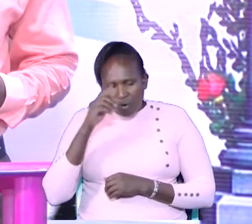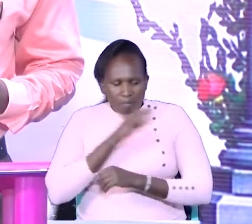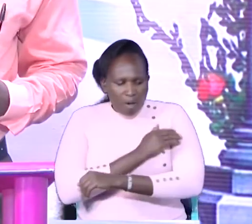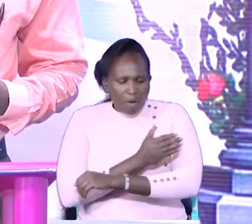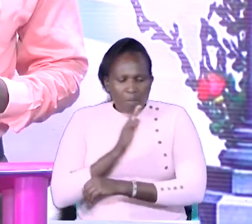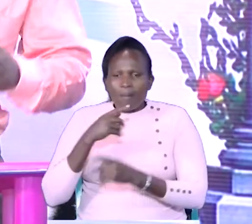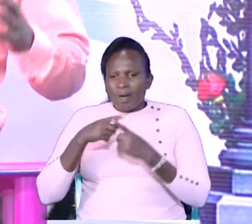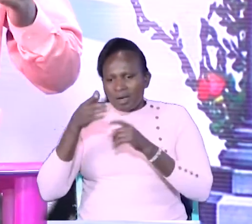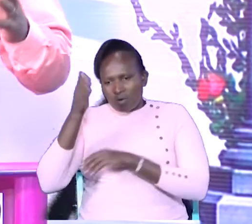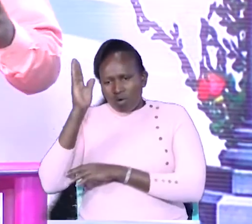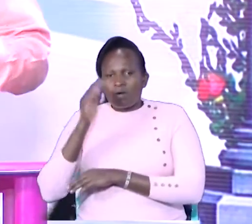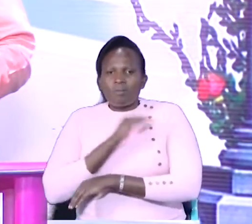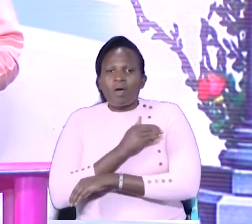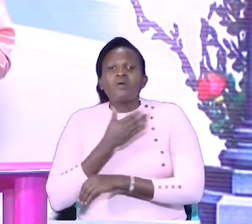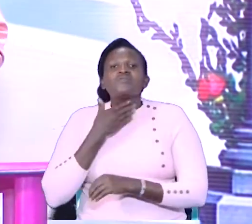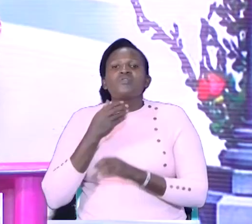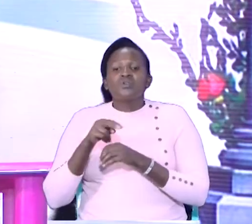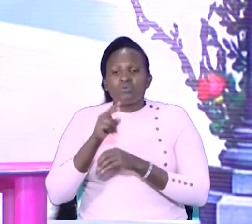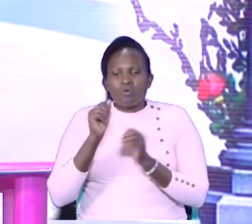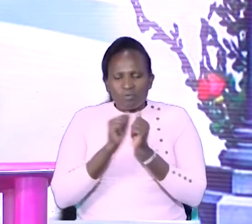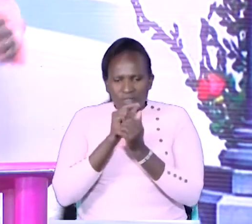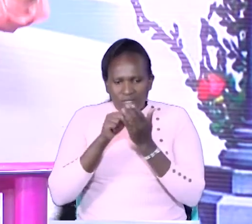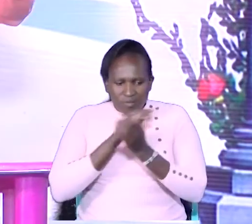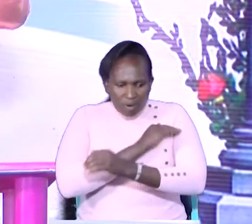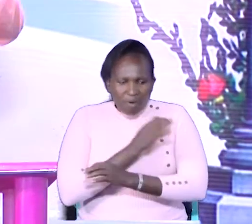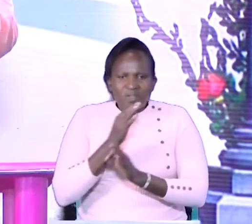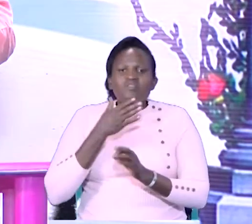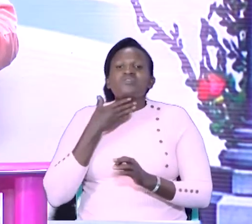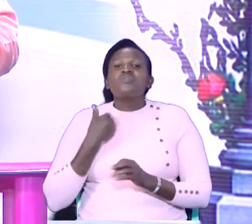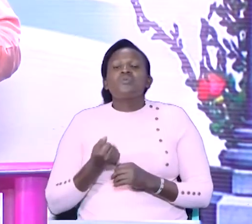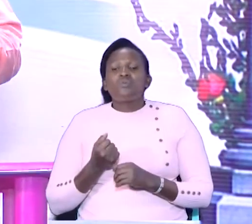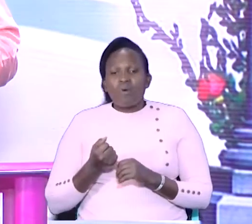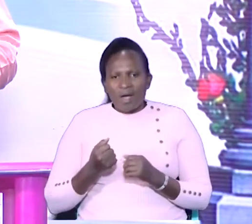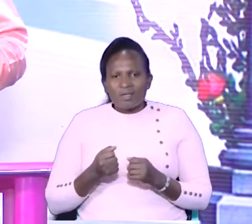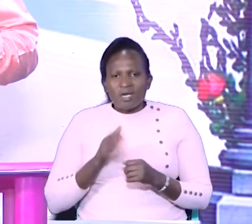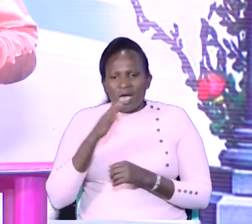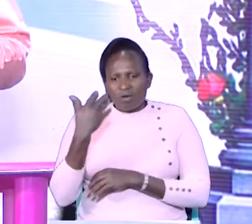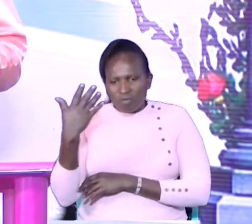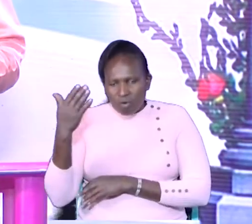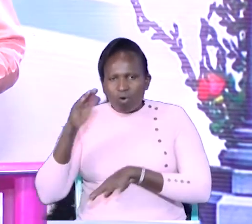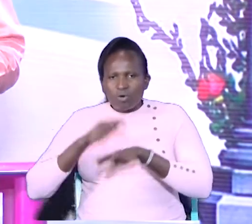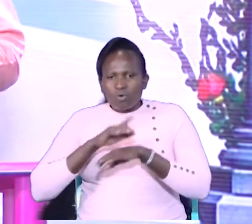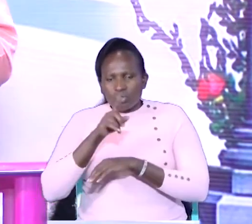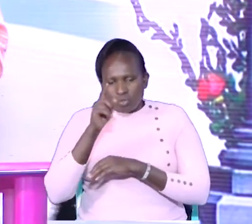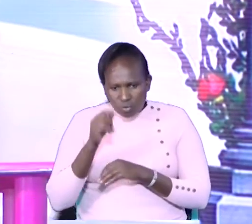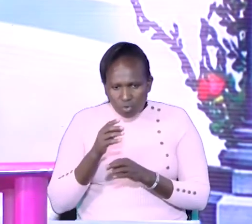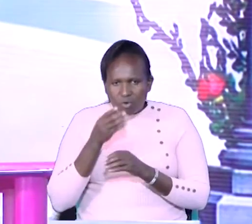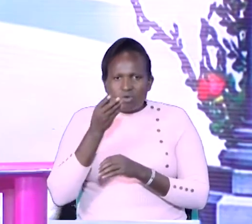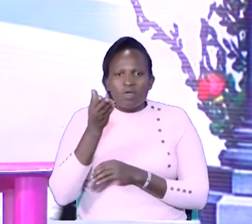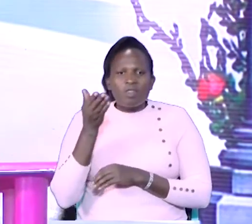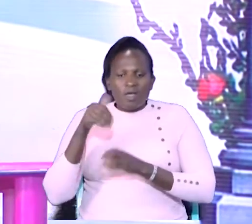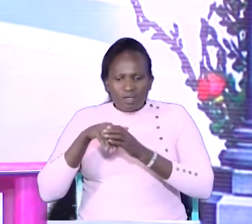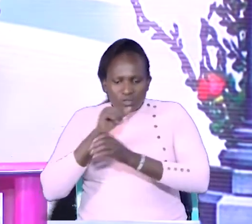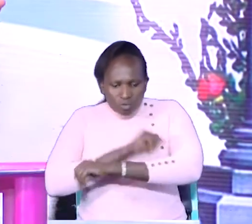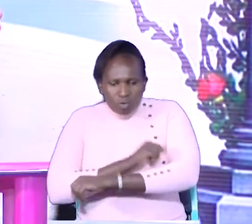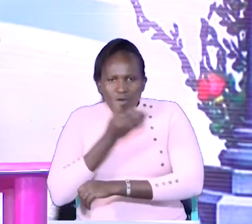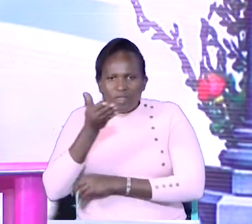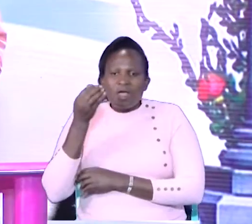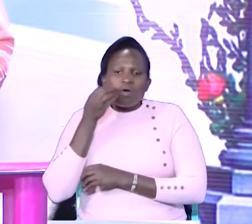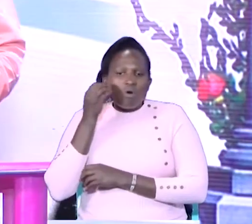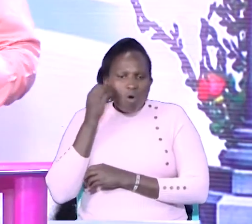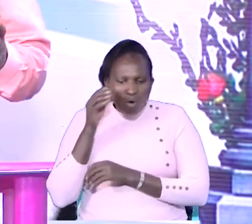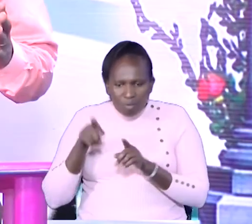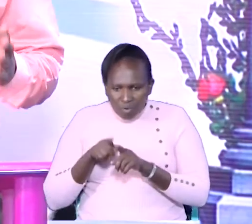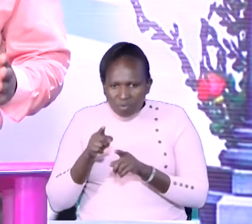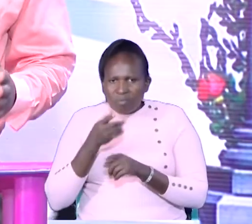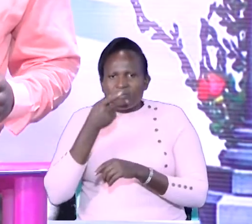kwa nguvu za Mungu. Kama ungetaka kutembea na hizi nguvu, kama ungetamani mkono wa Bwana uwe juu yako, ukiwa pale shuleni, ukiwa pale nyumbani, hata